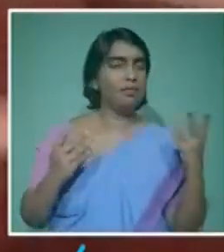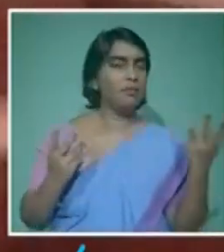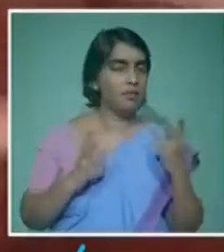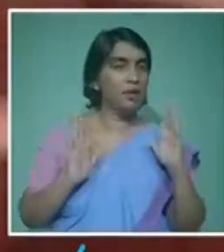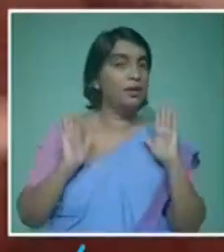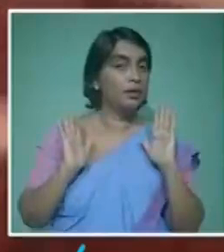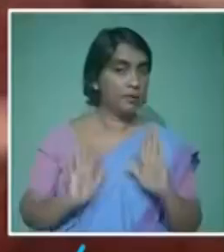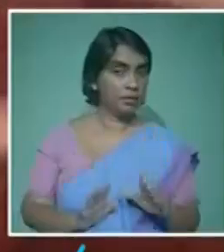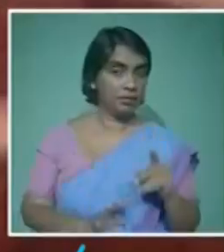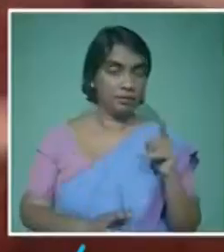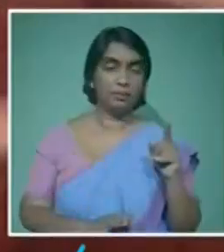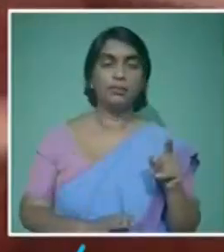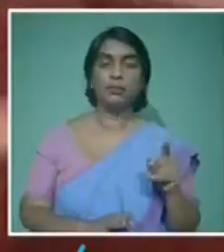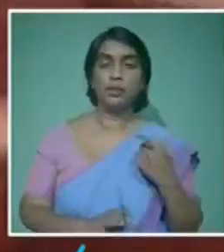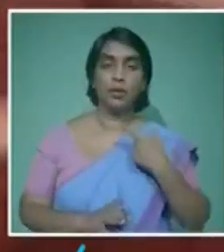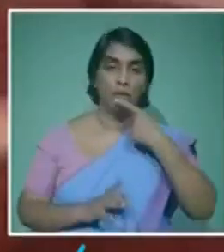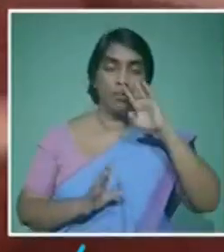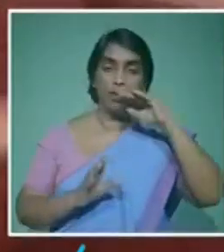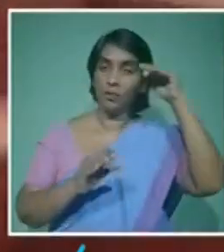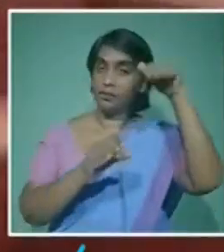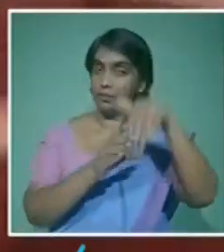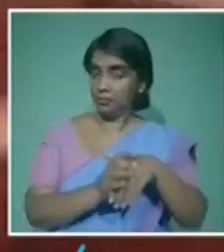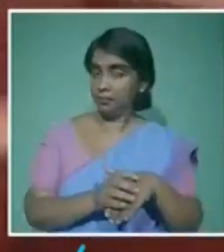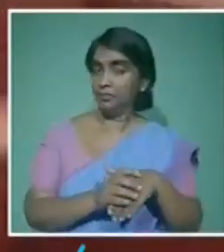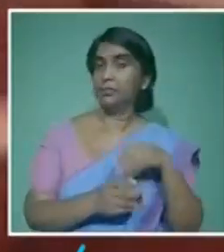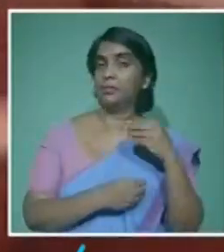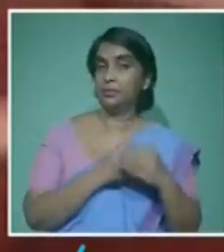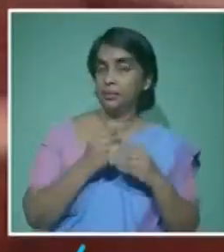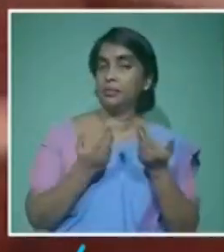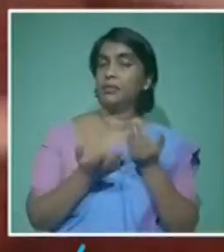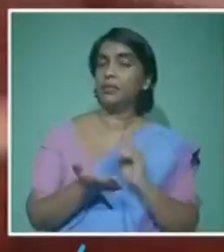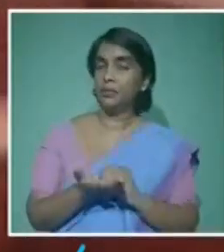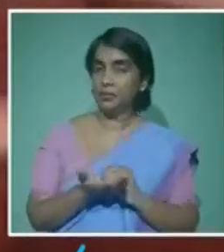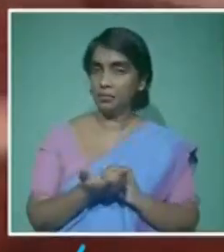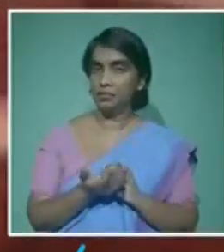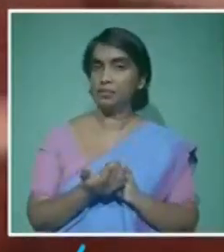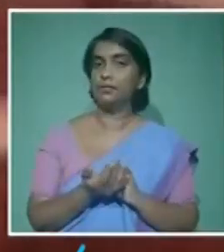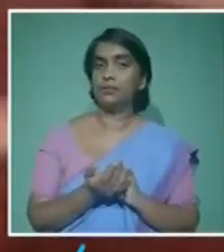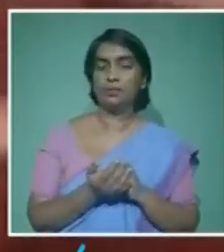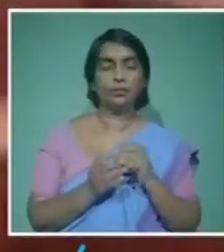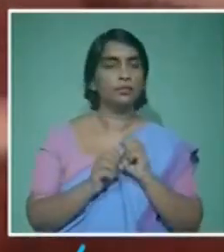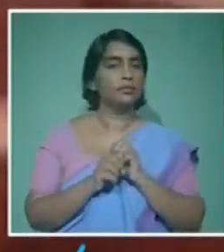விருத்தி செய்யத்தக்க நடவடிக்கைகளை நாம் தொடர்ந்து முன்னெடுத்து வருவதால்